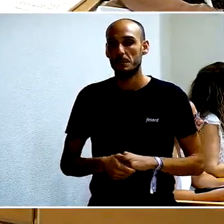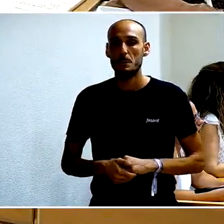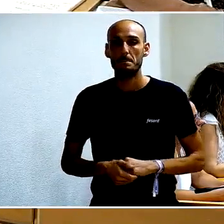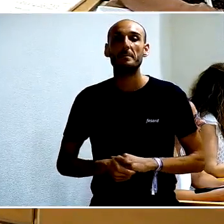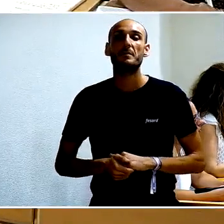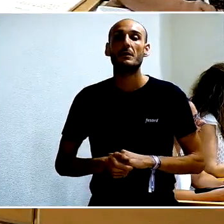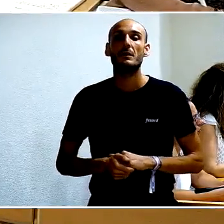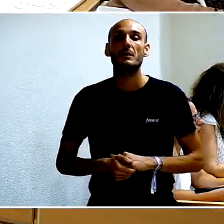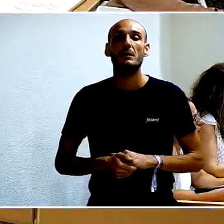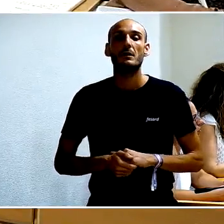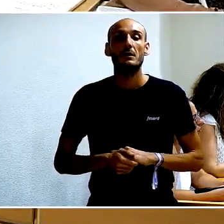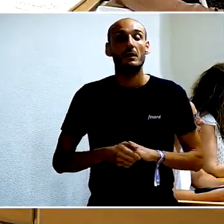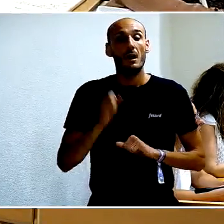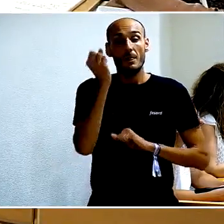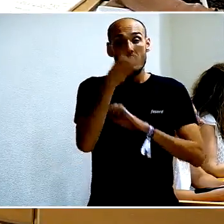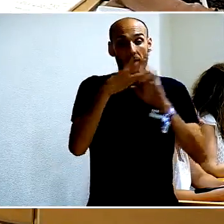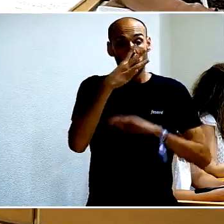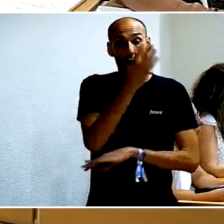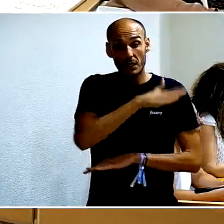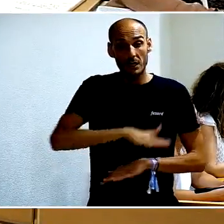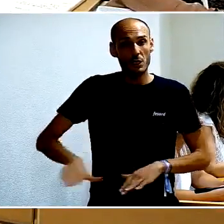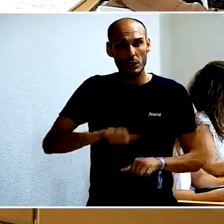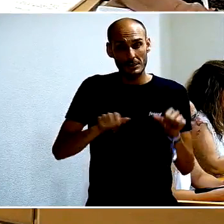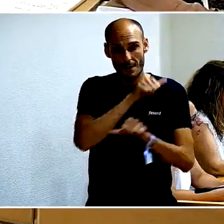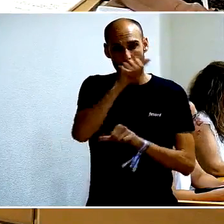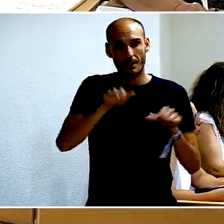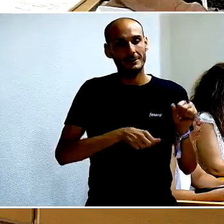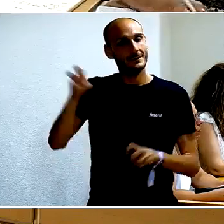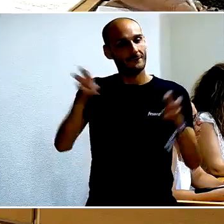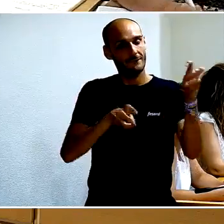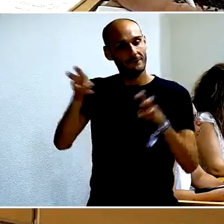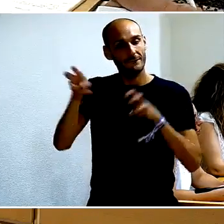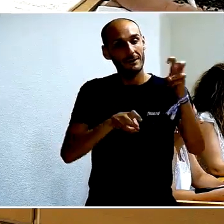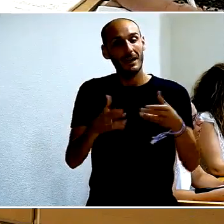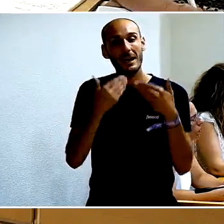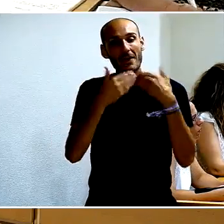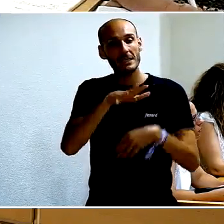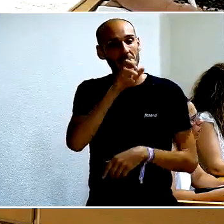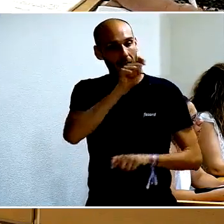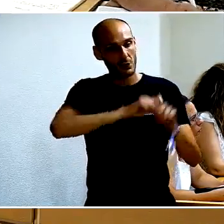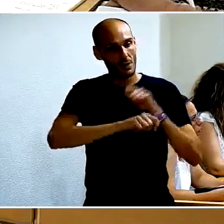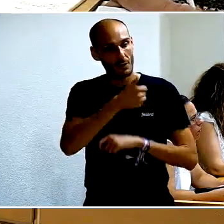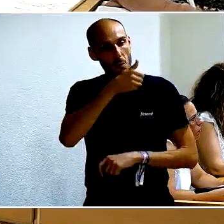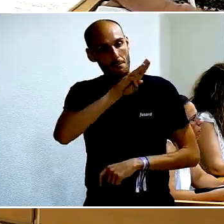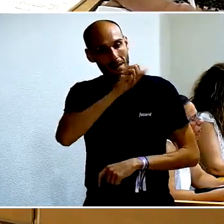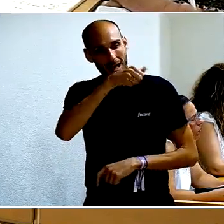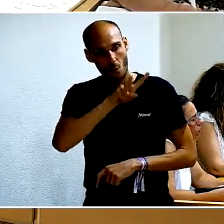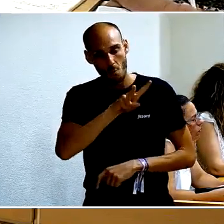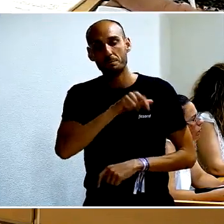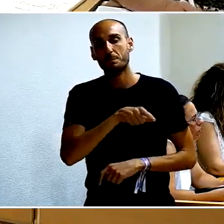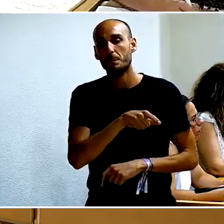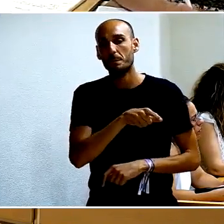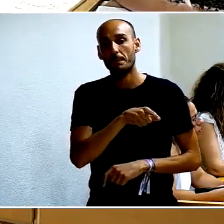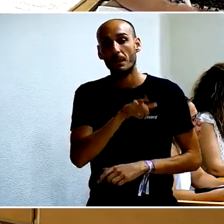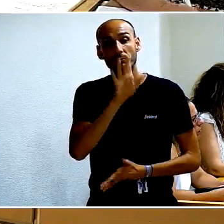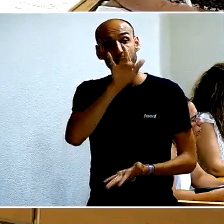El 18 xiquets arribaran la setmana que ve gràcies a Pau. I el dia 6 vull